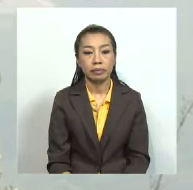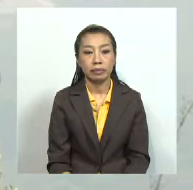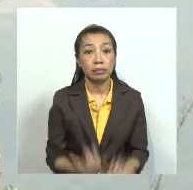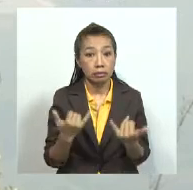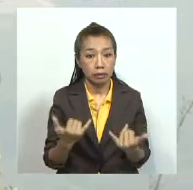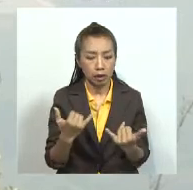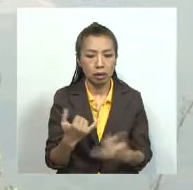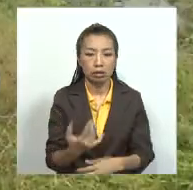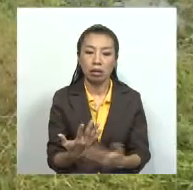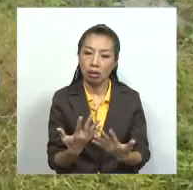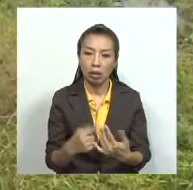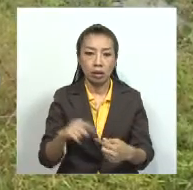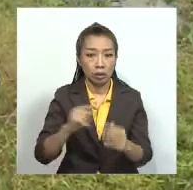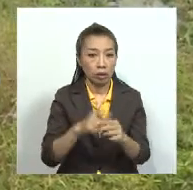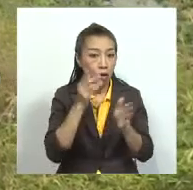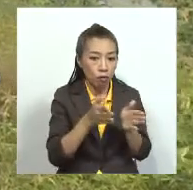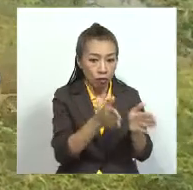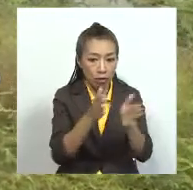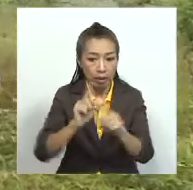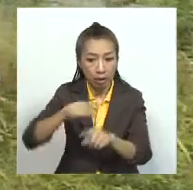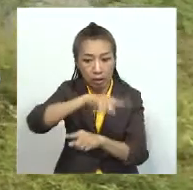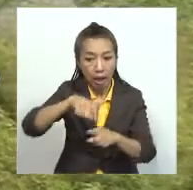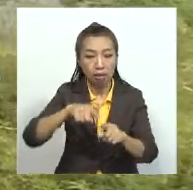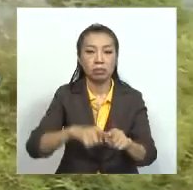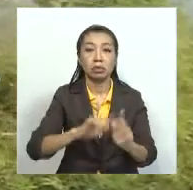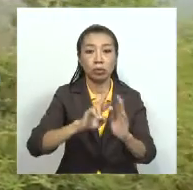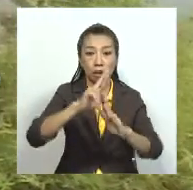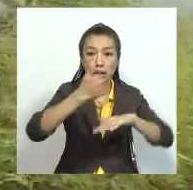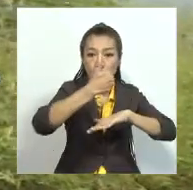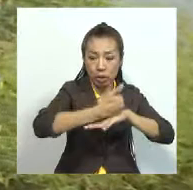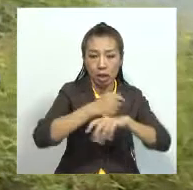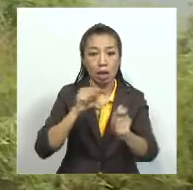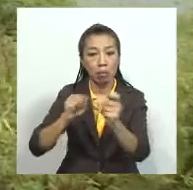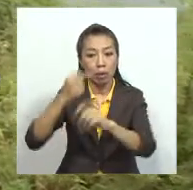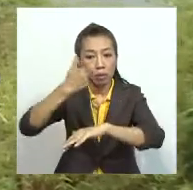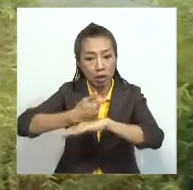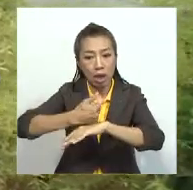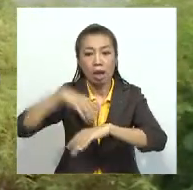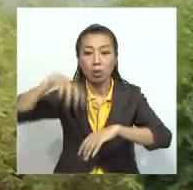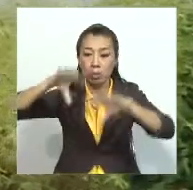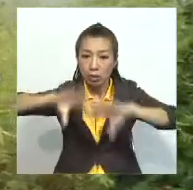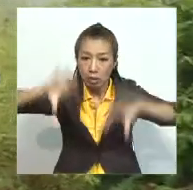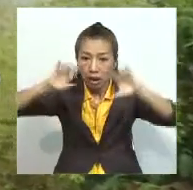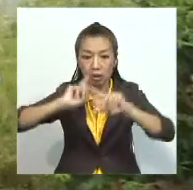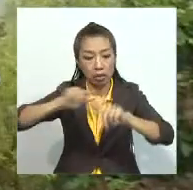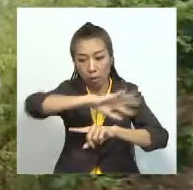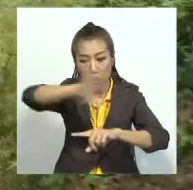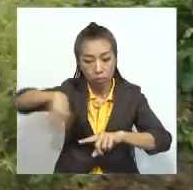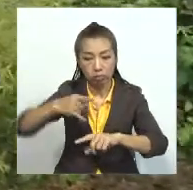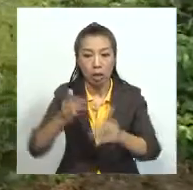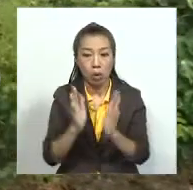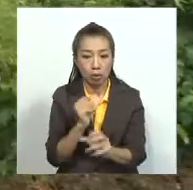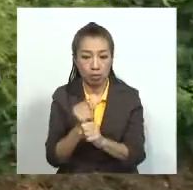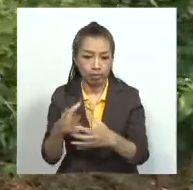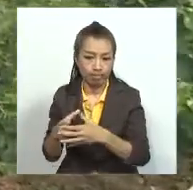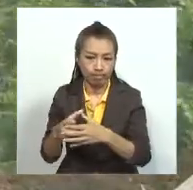อนนี้นะคะต้องบอกว่าทุกภาคส่วนเองไม่ว่าจะเป็นทางผู้ว่าราชการจังหวัดในอำเภอหรือว่าส่วนราชการต่างๆตอนนี้ได้ระดมกำลัง